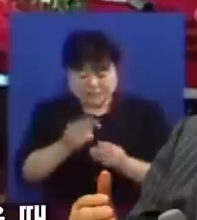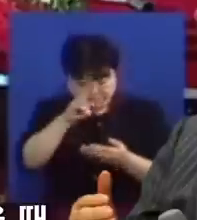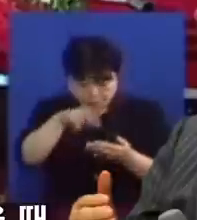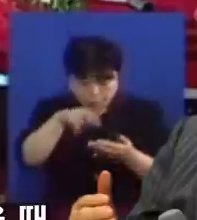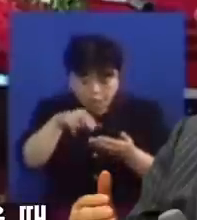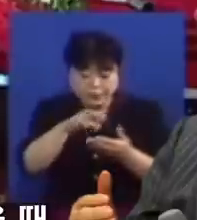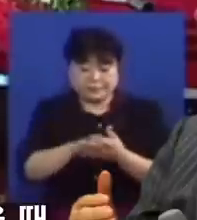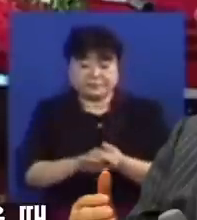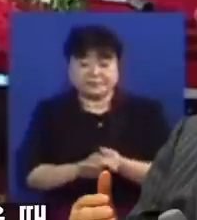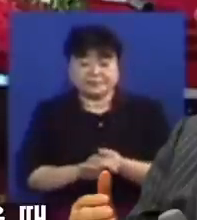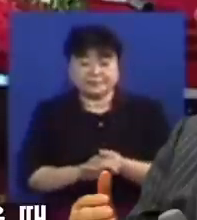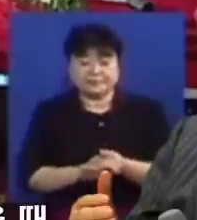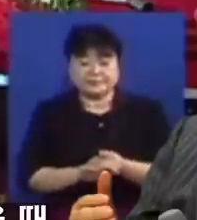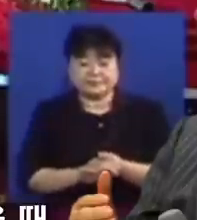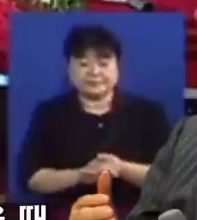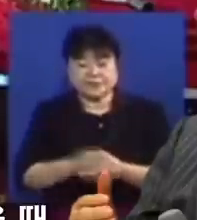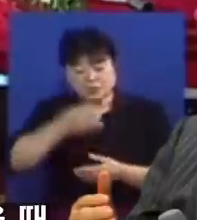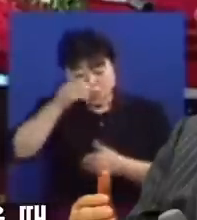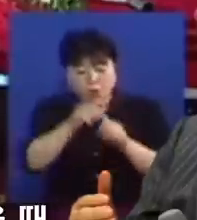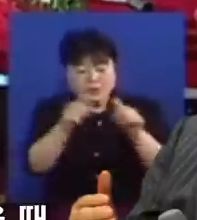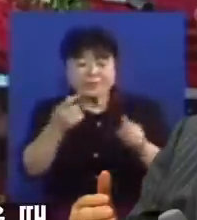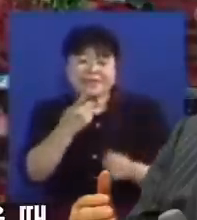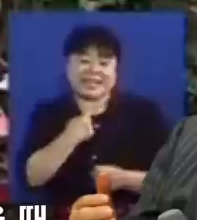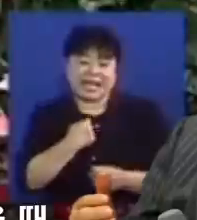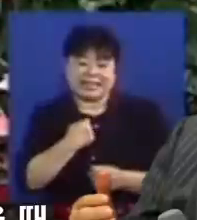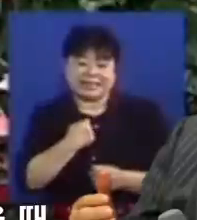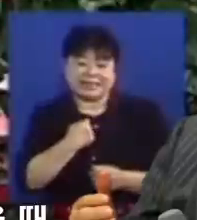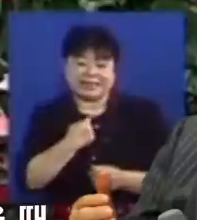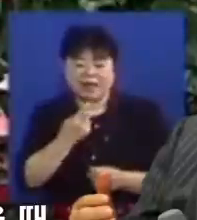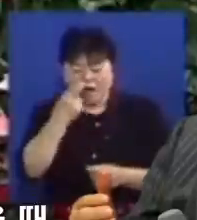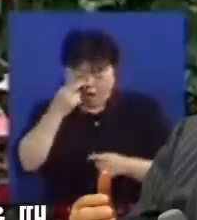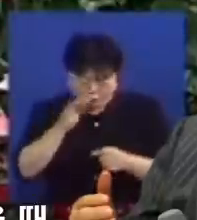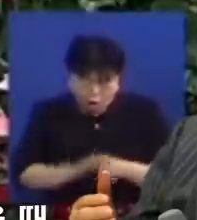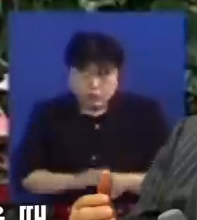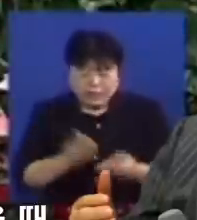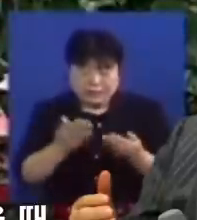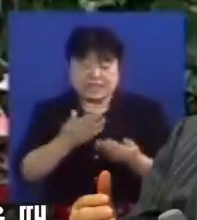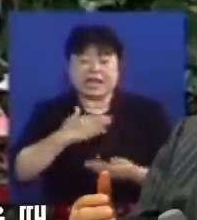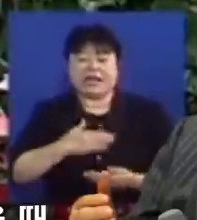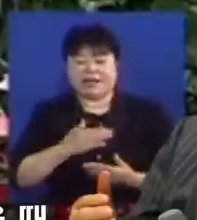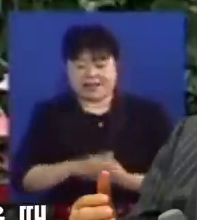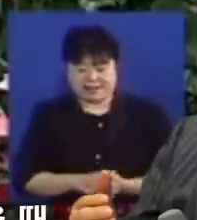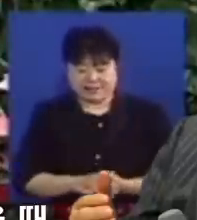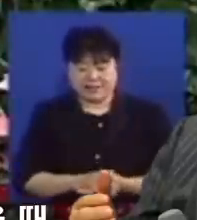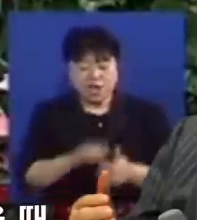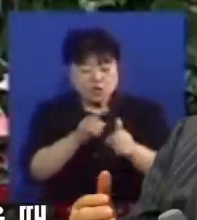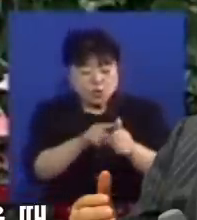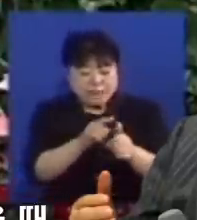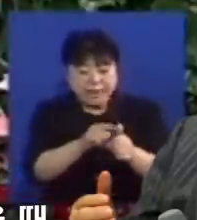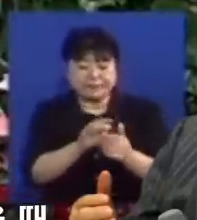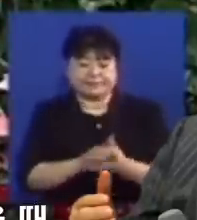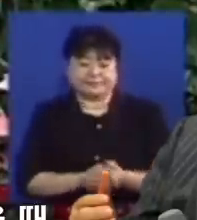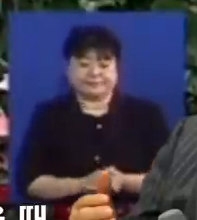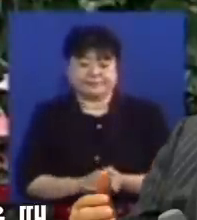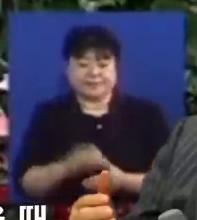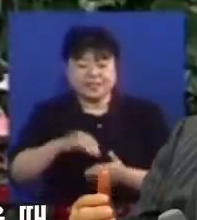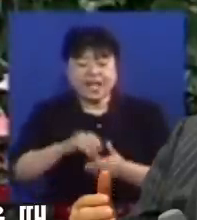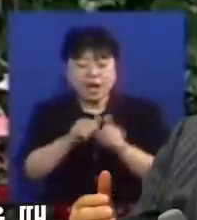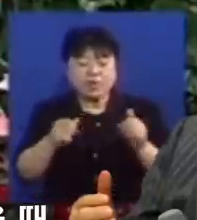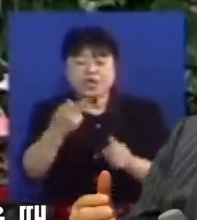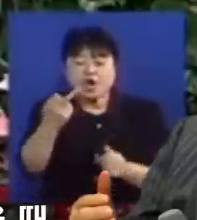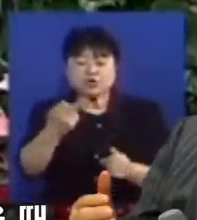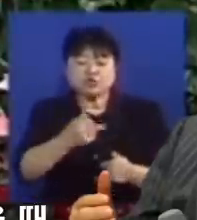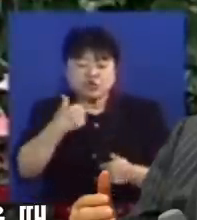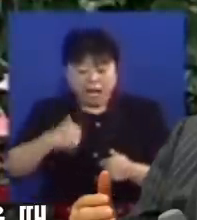보면은 요셉이 당한 너무나 억울한 일을 잘 알고 있는 것입니다. 요셉은 야곱의 열두